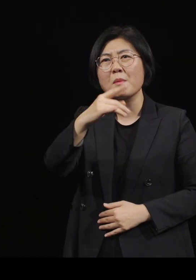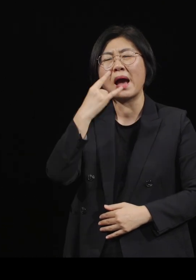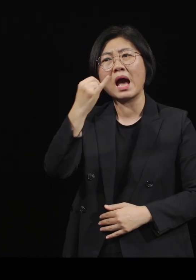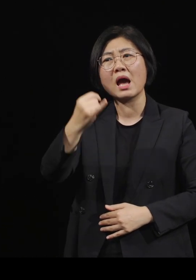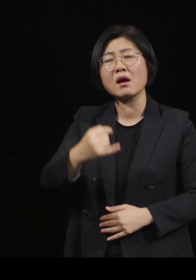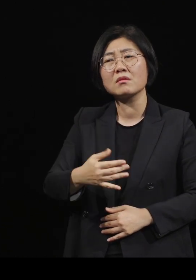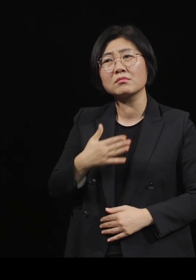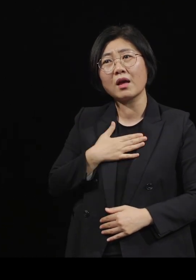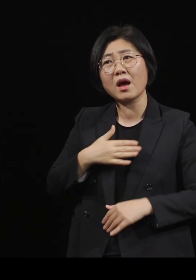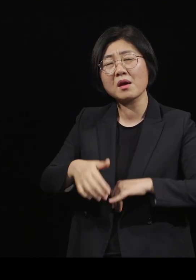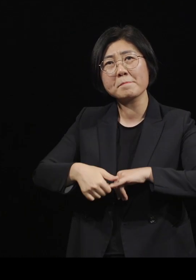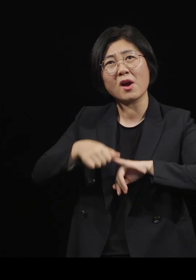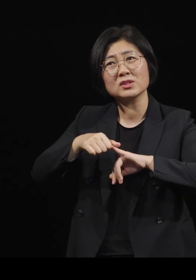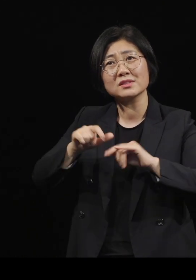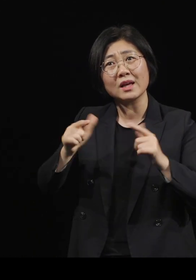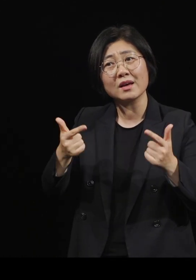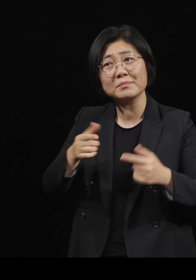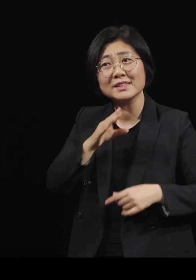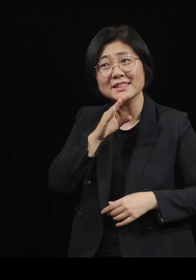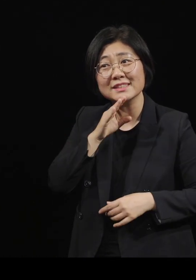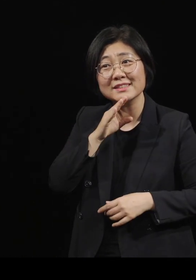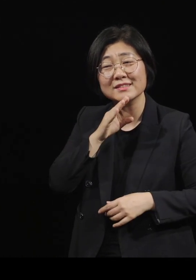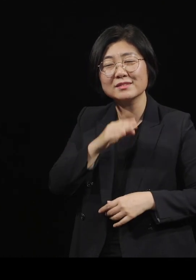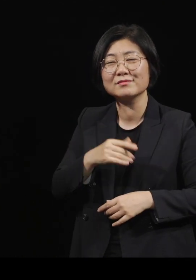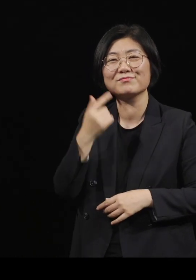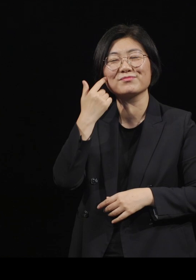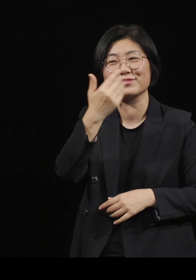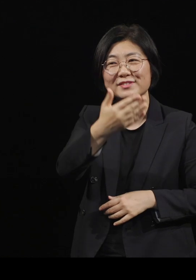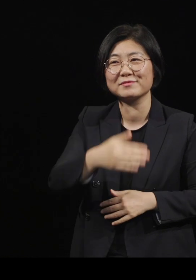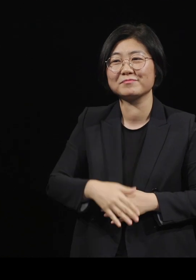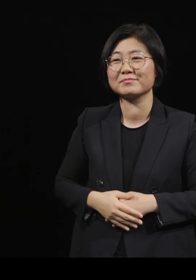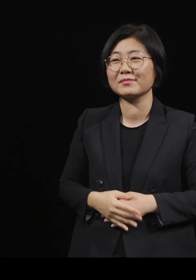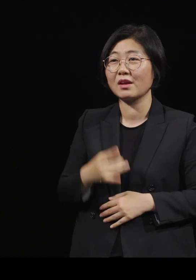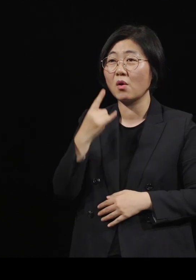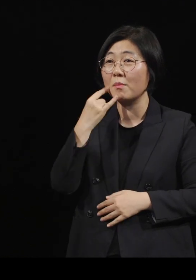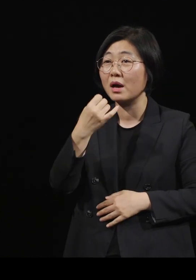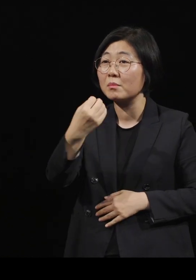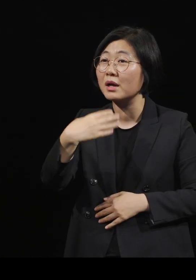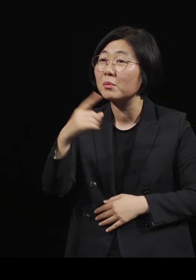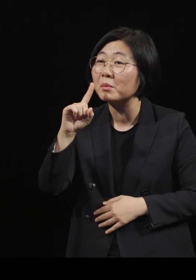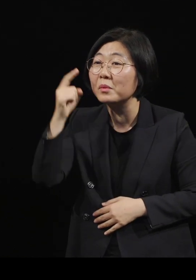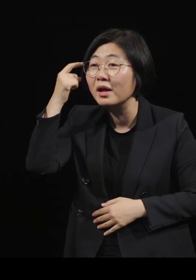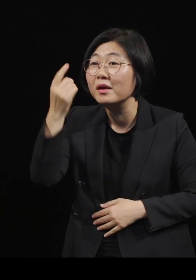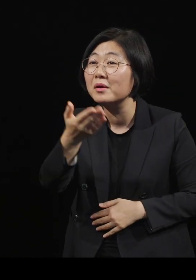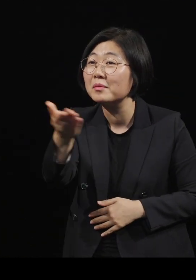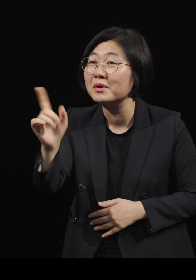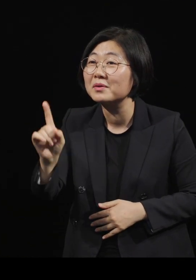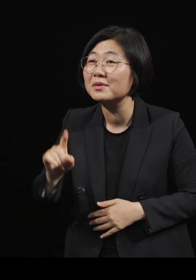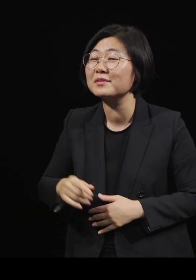병 아니지? 라고 물었는데 저의 어머니께서 뭐라고 하셨을까요?